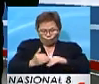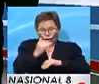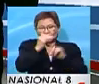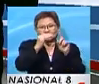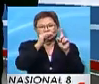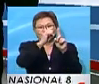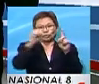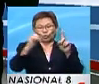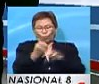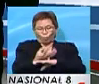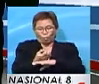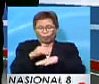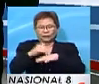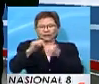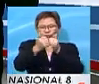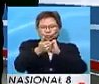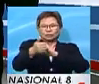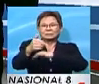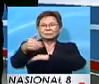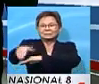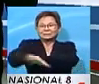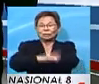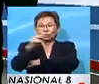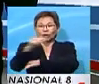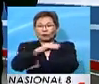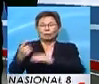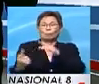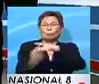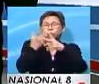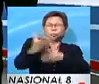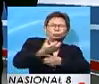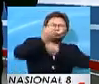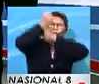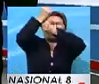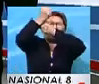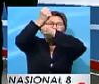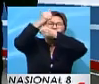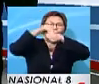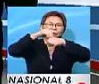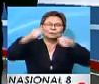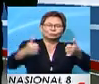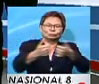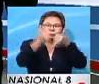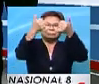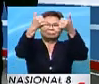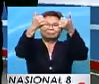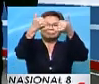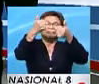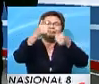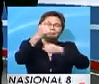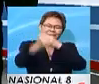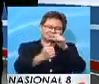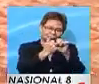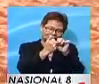100 emas pada sukan si Kuala Lumpur dan muncul juara keseluruhan pada temasa itu tahun